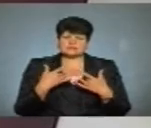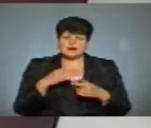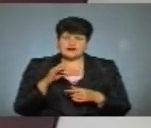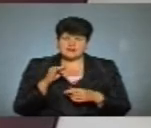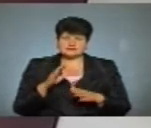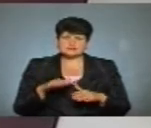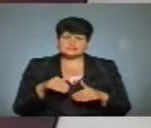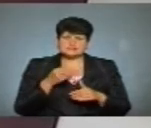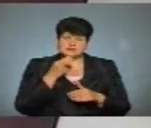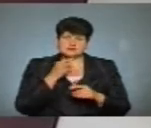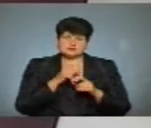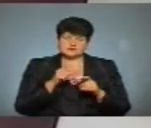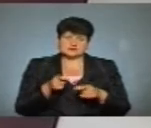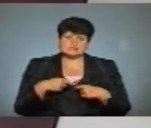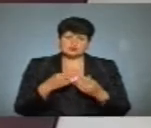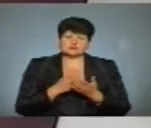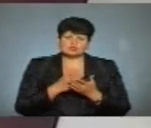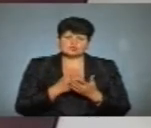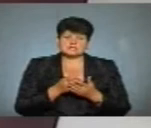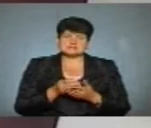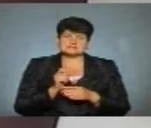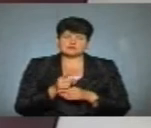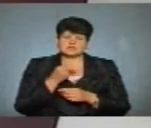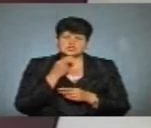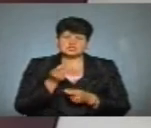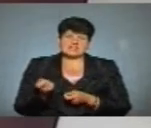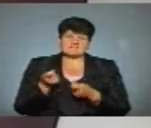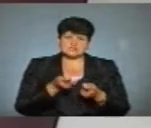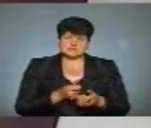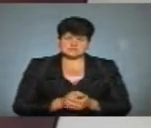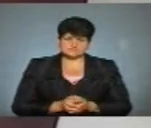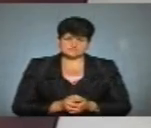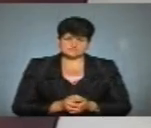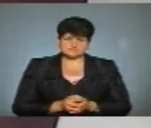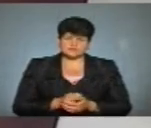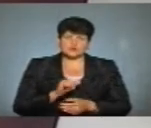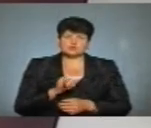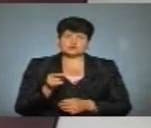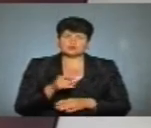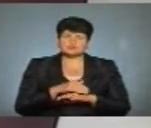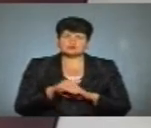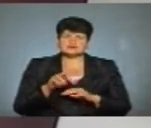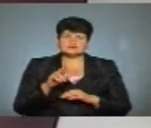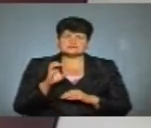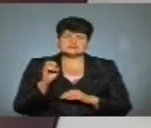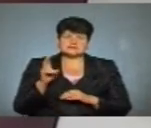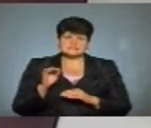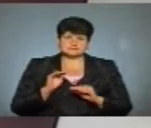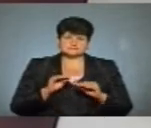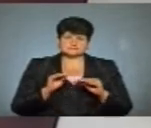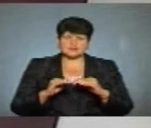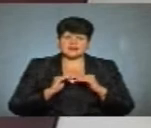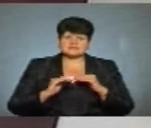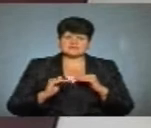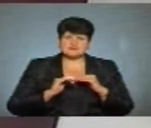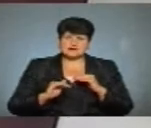надають послугу доставки чи замовлення їжі на виніс. У Тернополі на вулиці Ярослава Стецька вкладають асфальт на